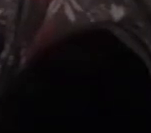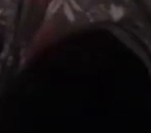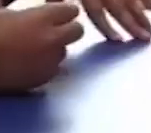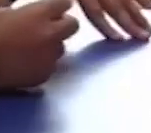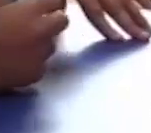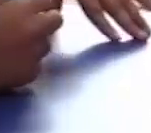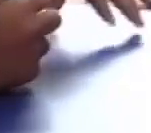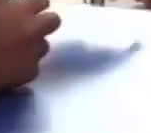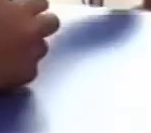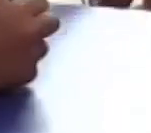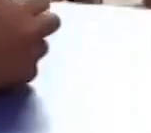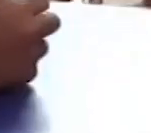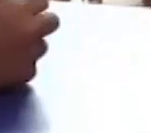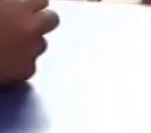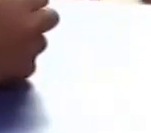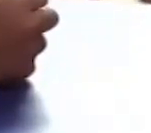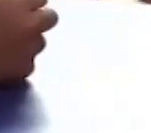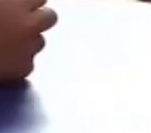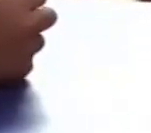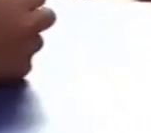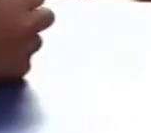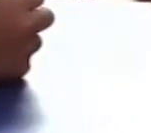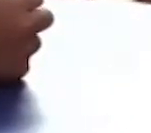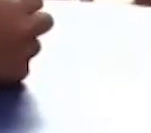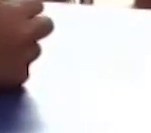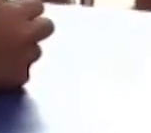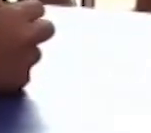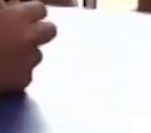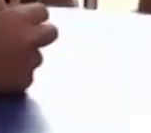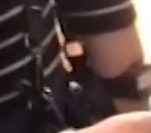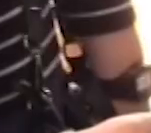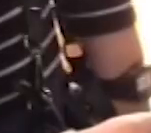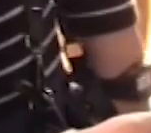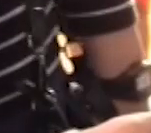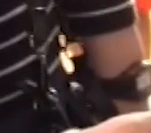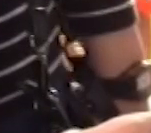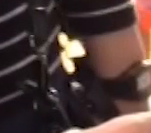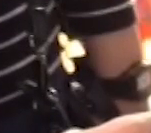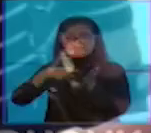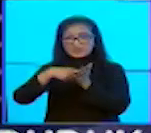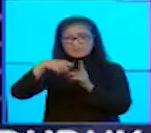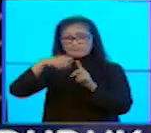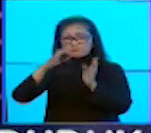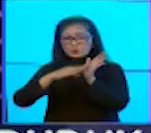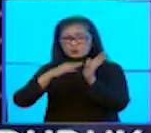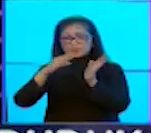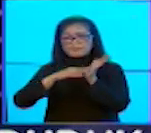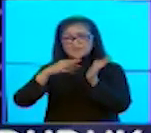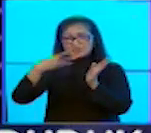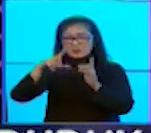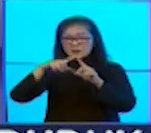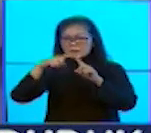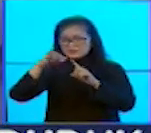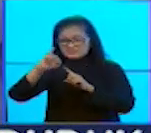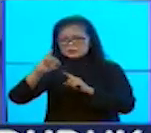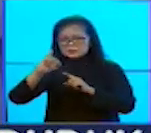masih berstatus zona merah di kawasan Kebon Melati. Satu persatu warga yang telah datang sejak pagi langsung menjalani serangkaian